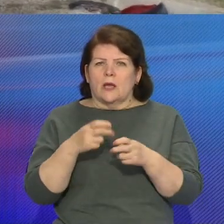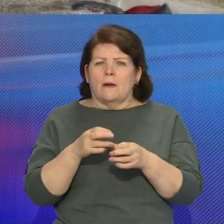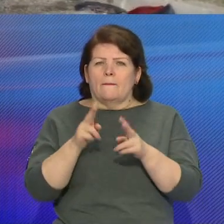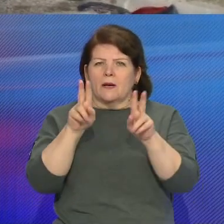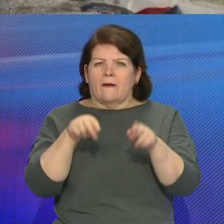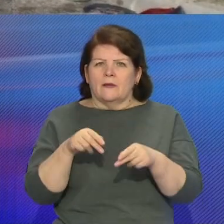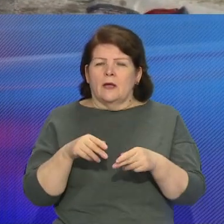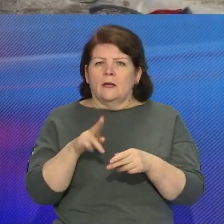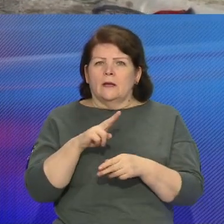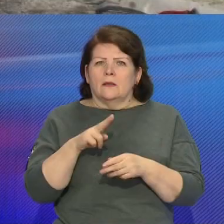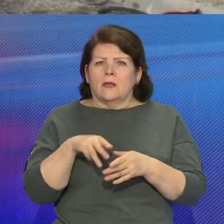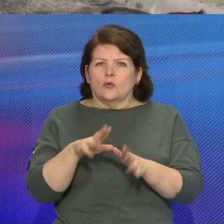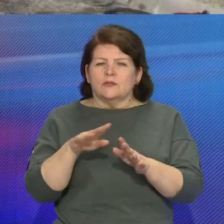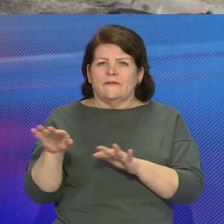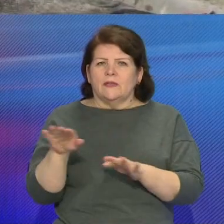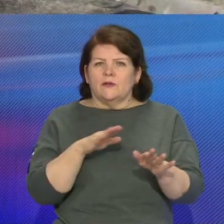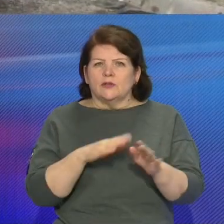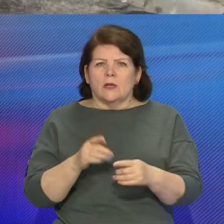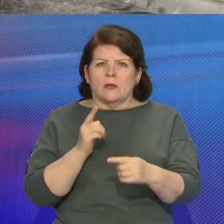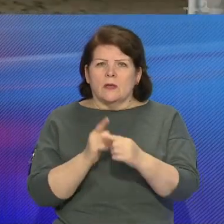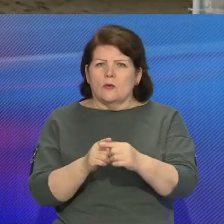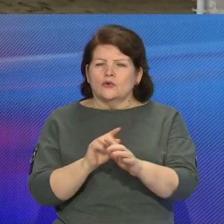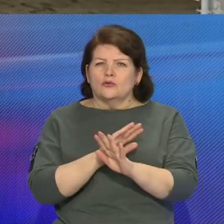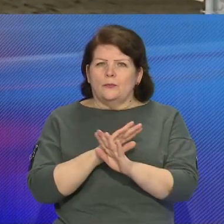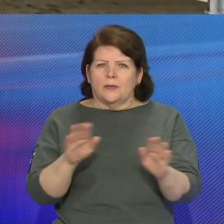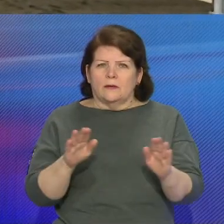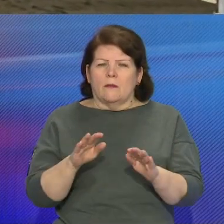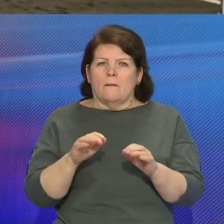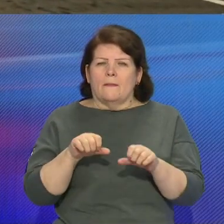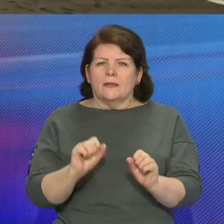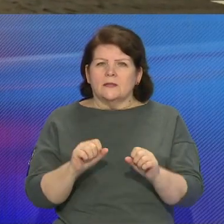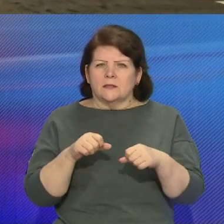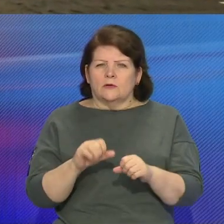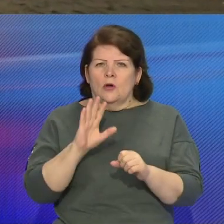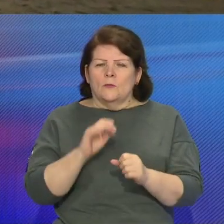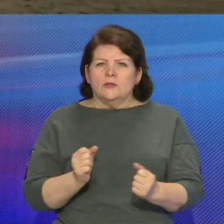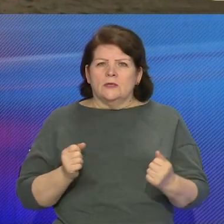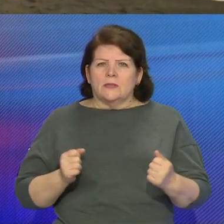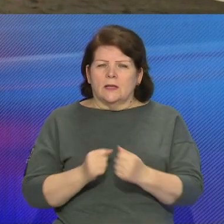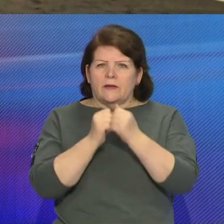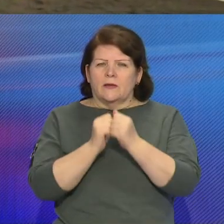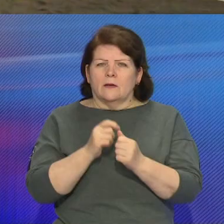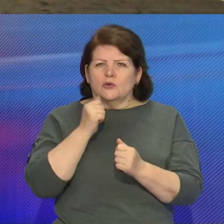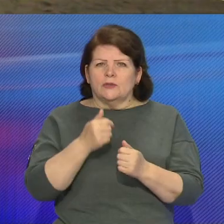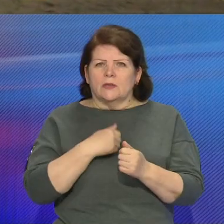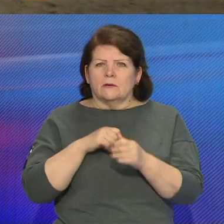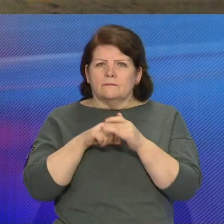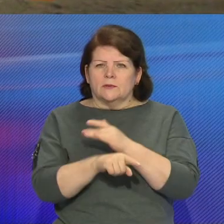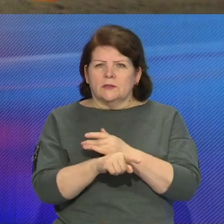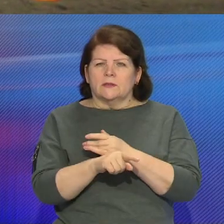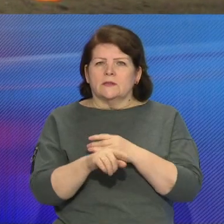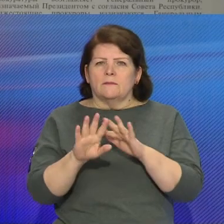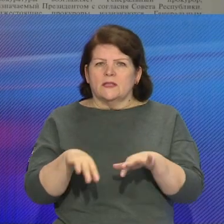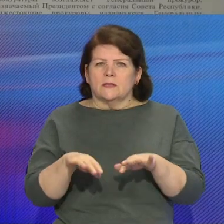движения не уступил дорогу встречному мотоциклу и столкнулся с ним. После столкновения мужчина пытался скрыться с места происшествия, что